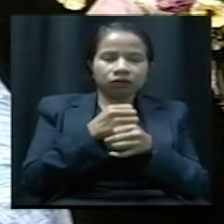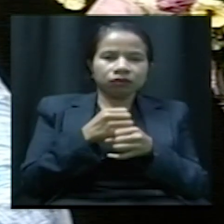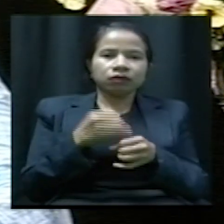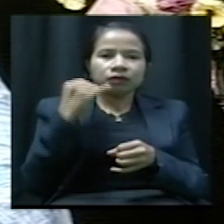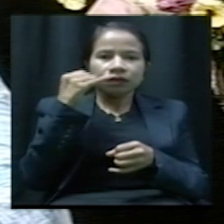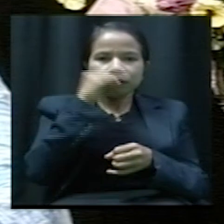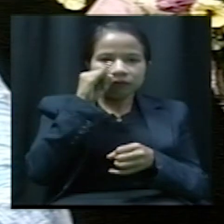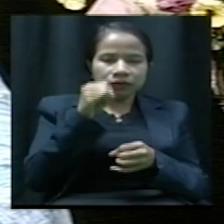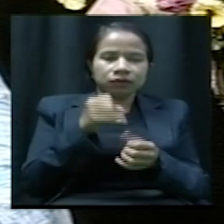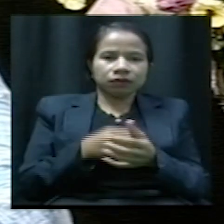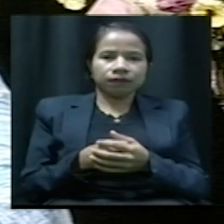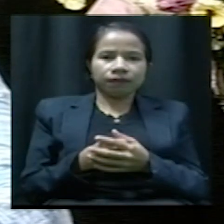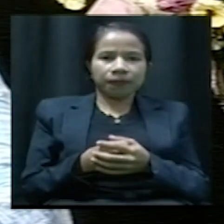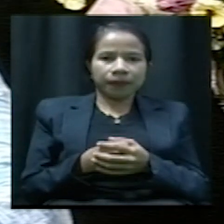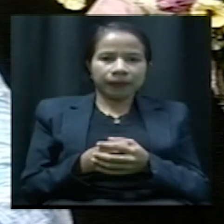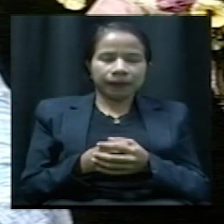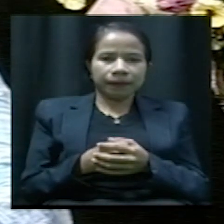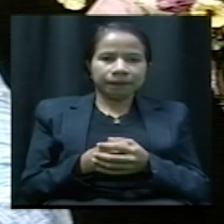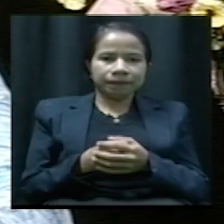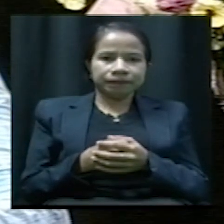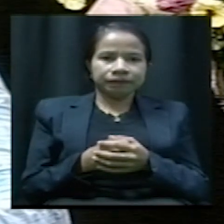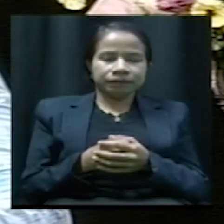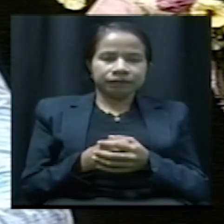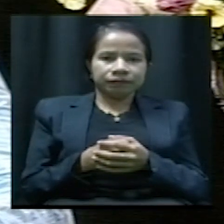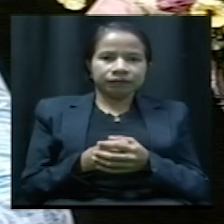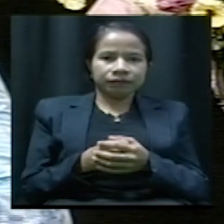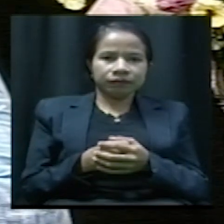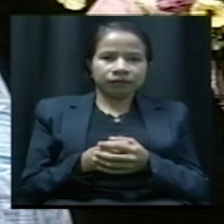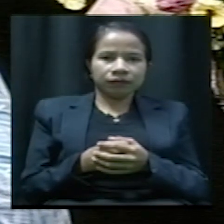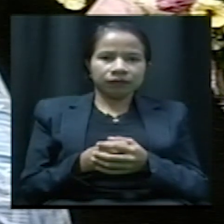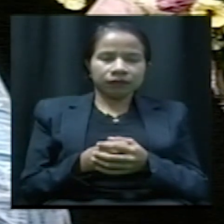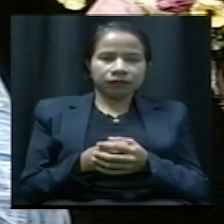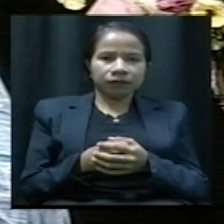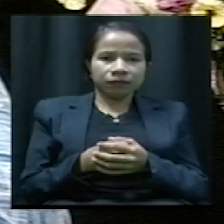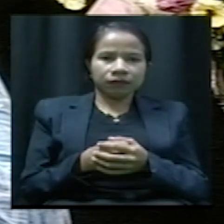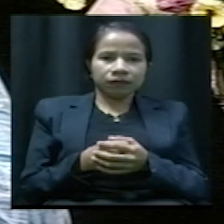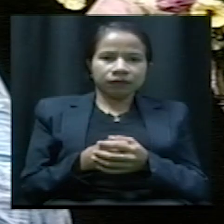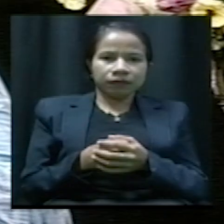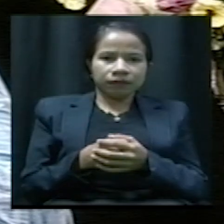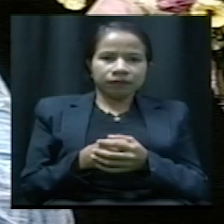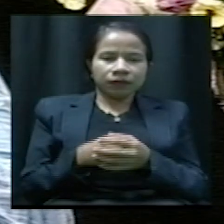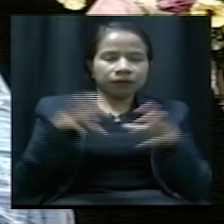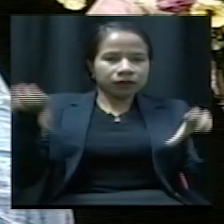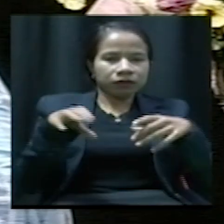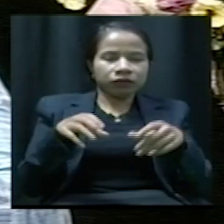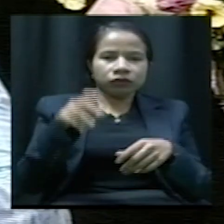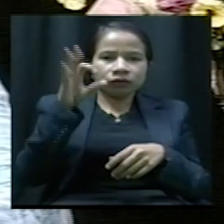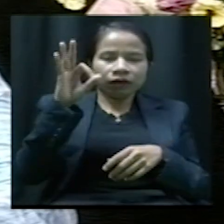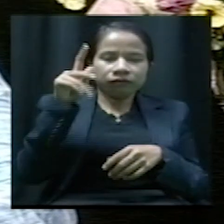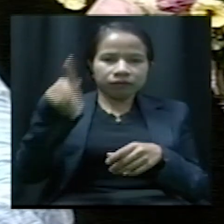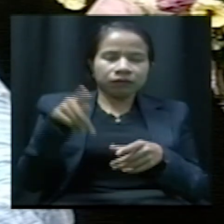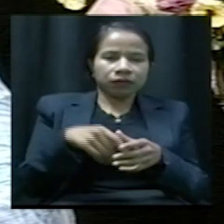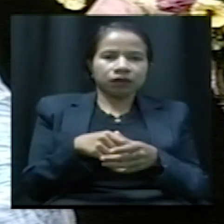EDA Estimate Development Agency depois ba ba sira funsan publiku ne ami conseguet halo entrevista